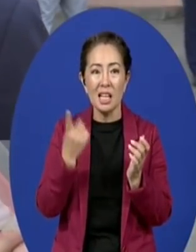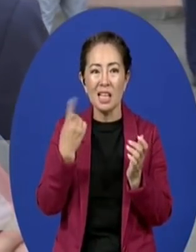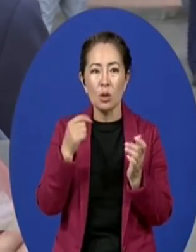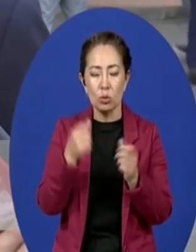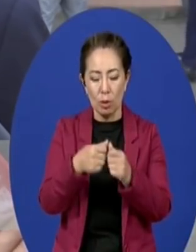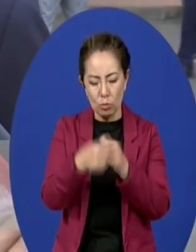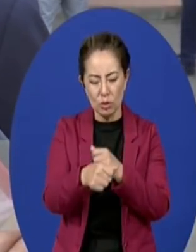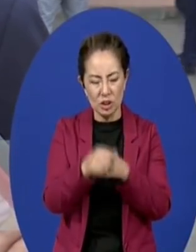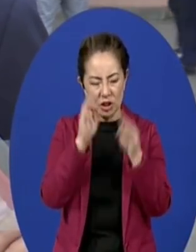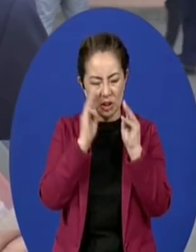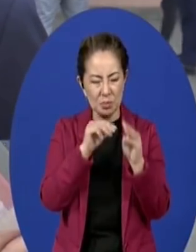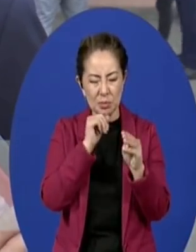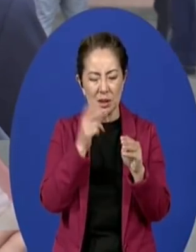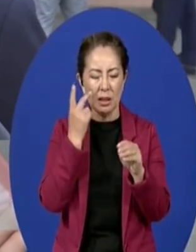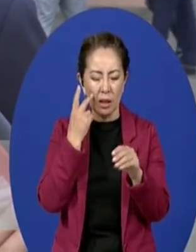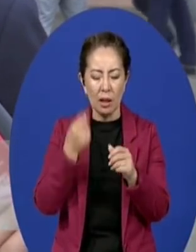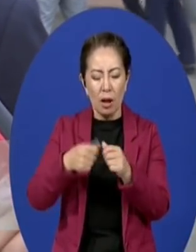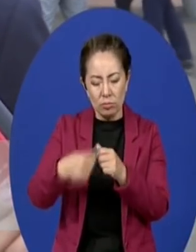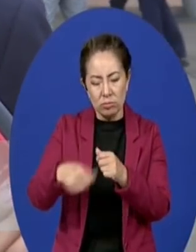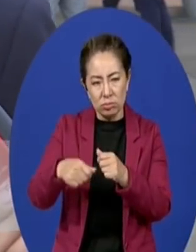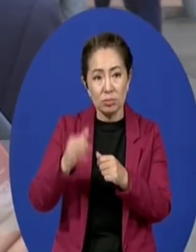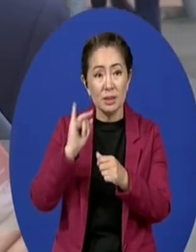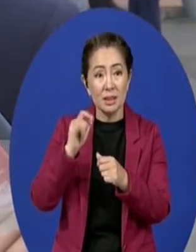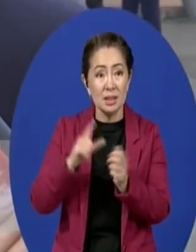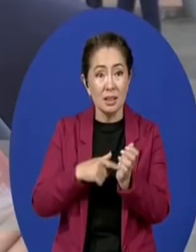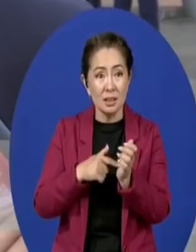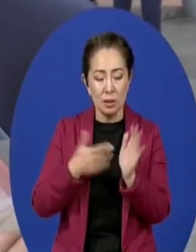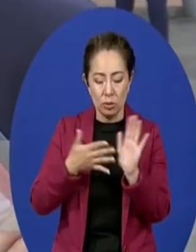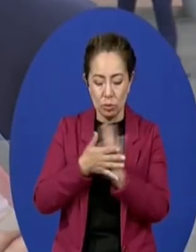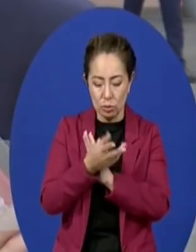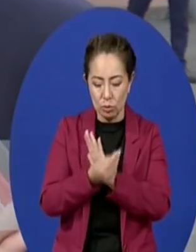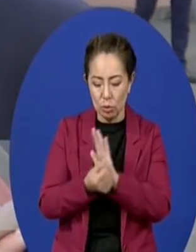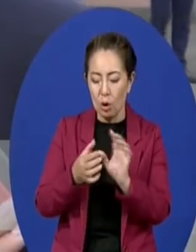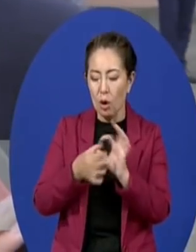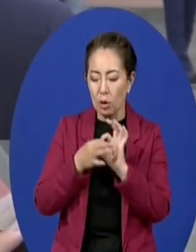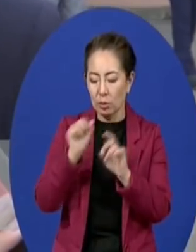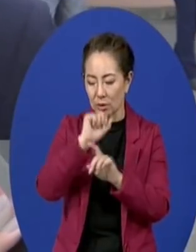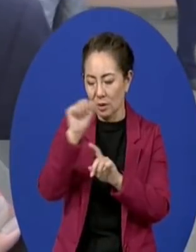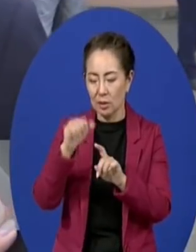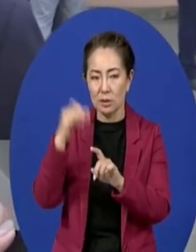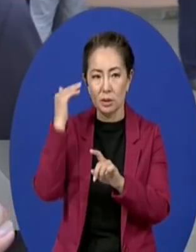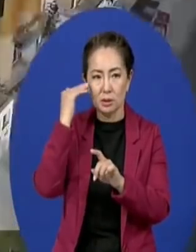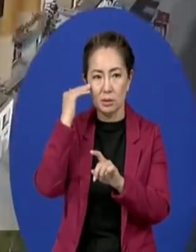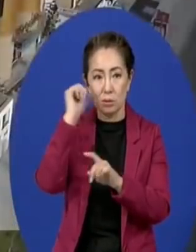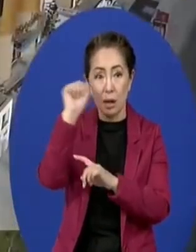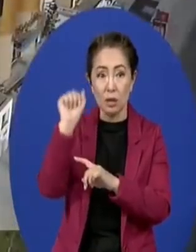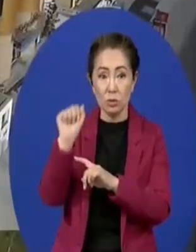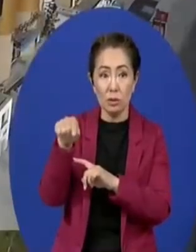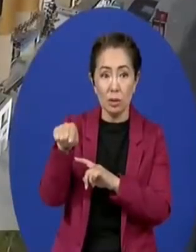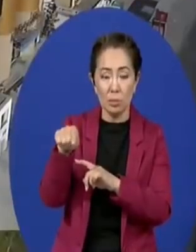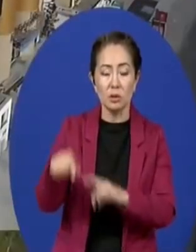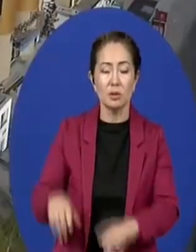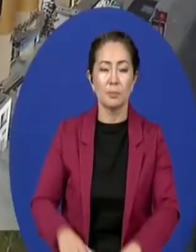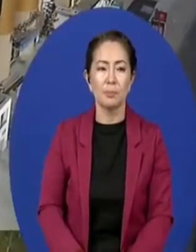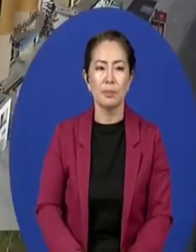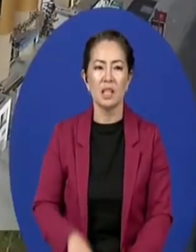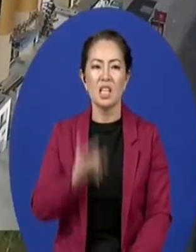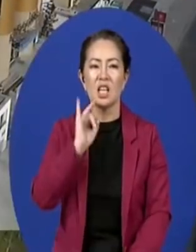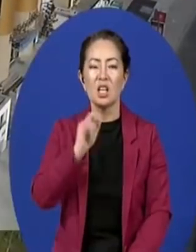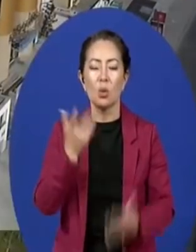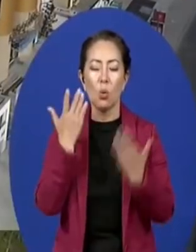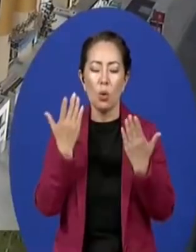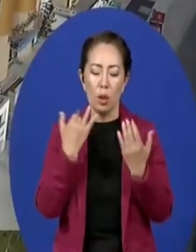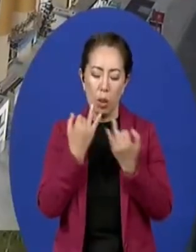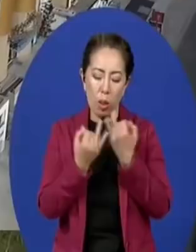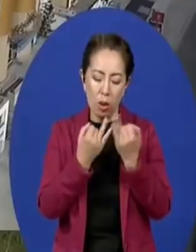оруулалтар шийдэгдэх юм биш. Байнгын тогтмол зардал гарч идэх учраас энэ төсөв мөнгөтэй холбоотой асуудал бол бас нэлээд толгонцсон асуудал байдаг. Улсын хурлаар